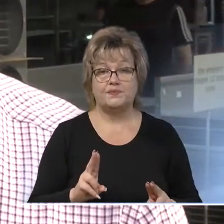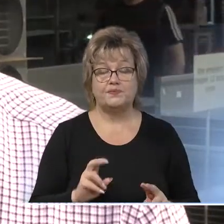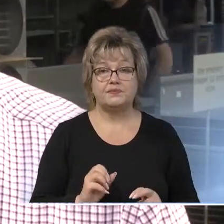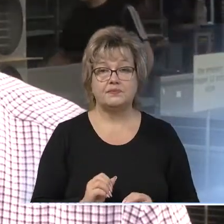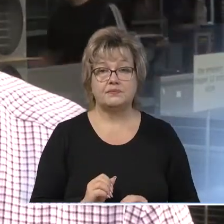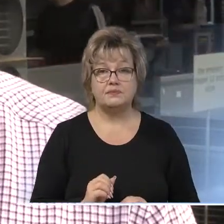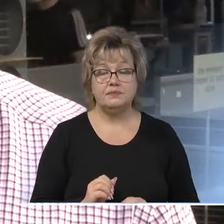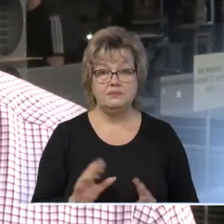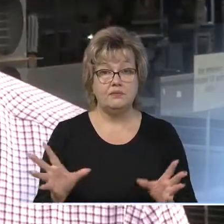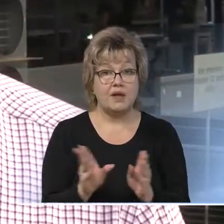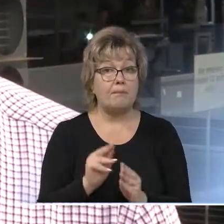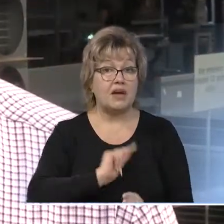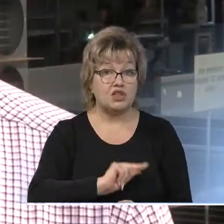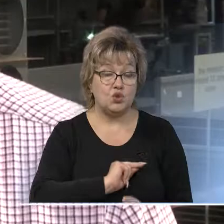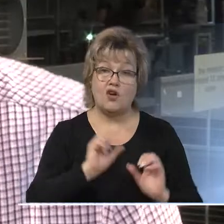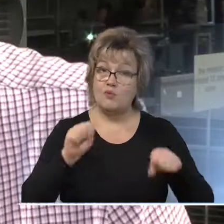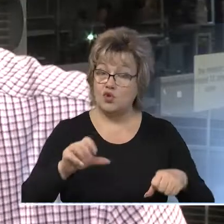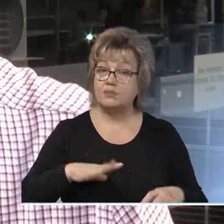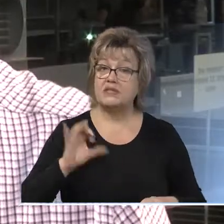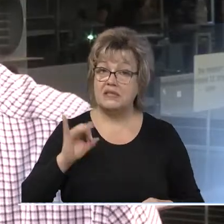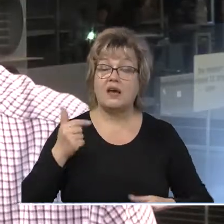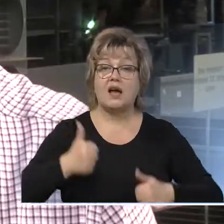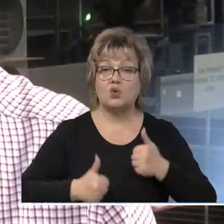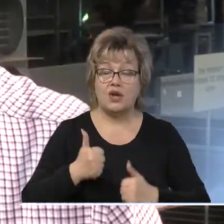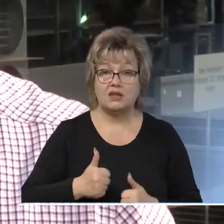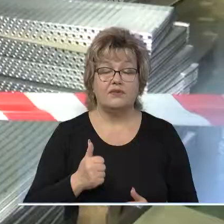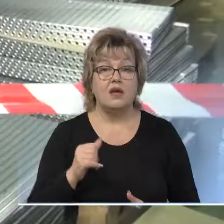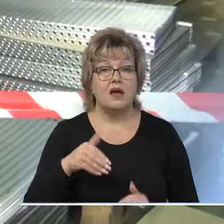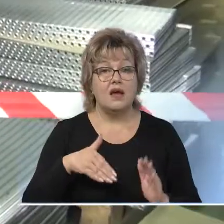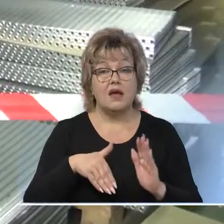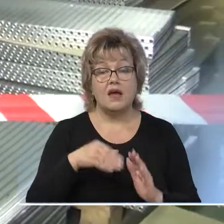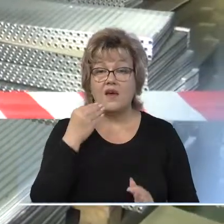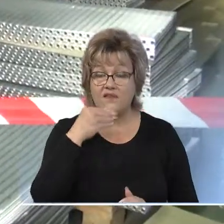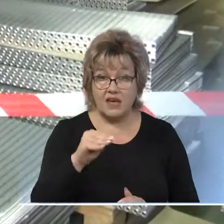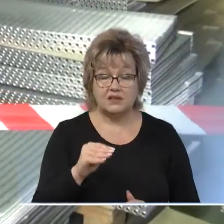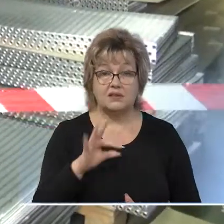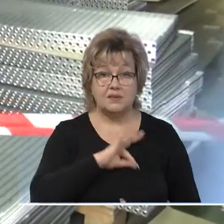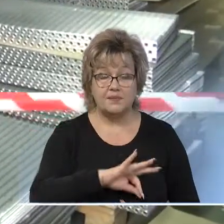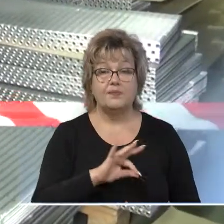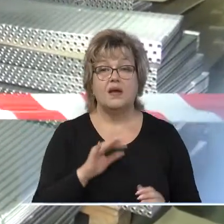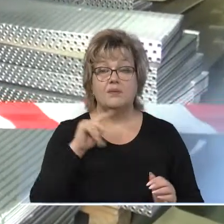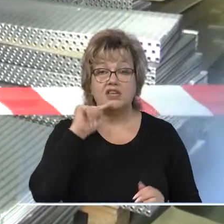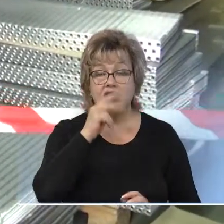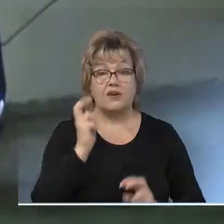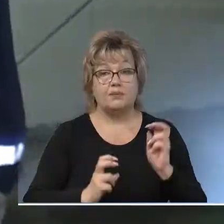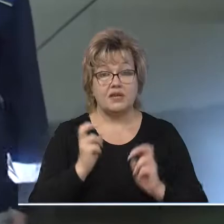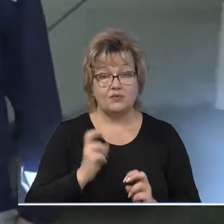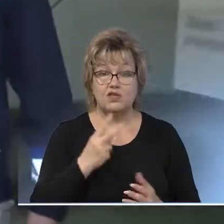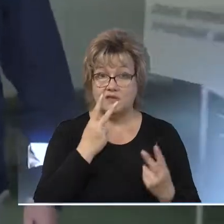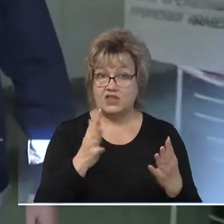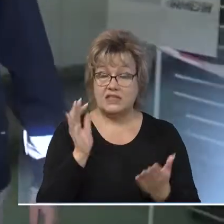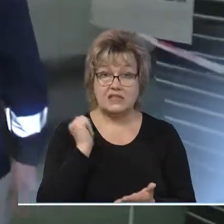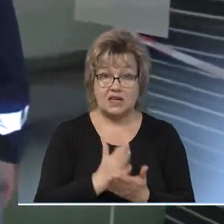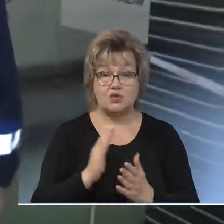у партнеров, может быть, даже и у конкурентов. Эффект от внедрения инструментов бережливого производства